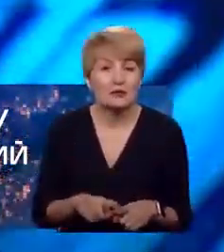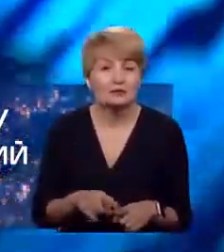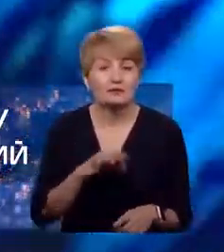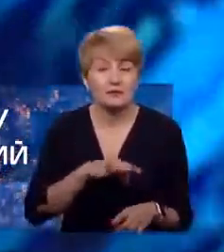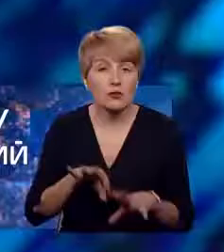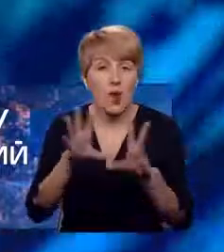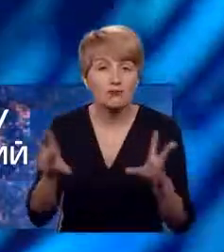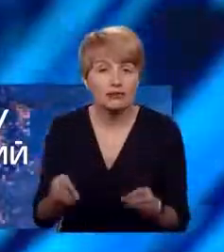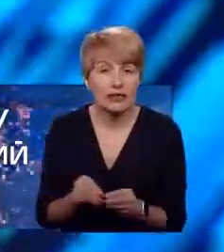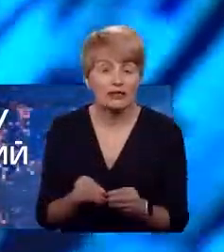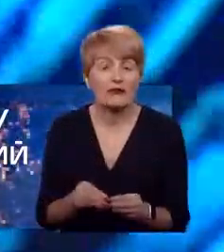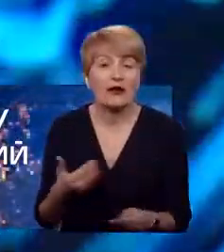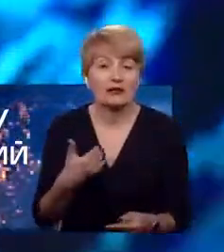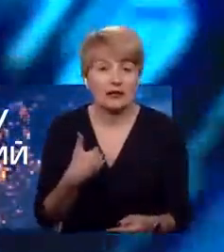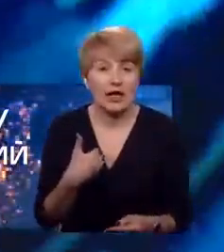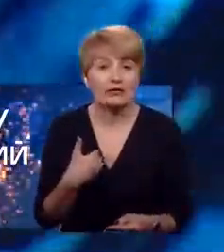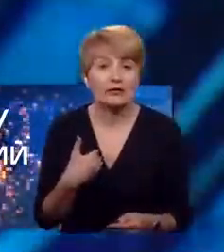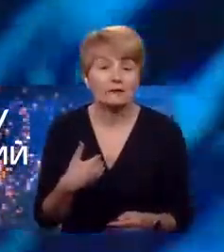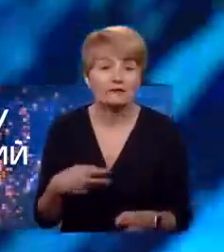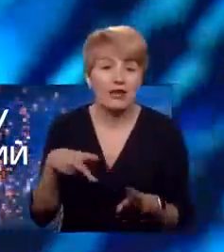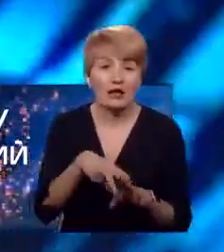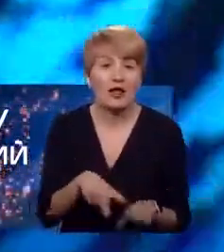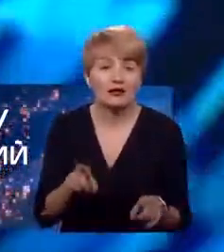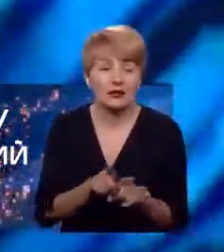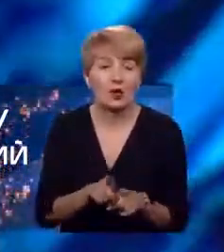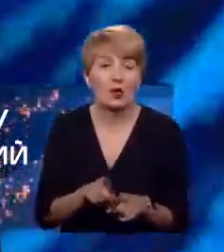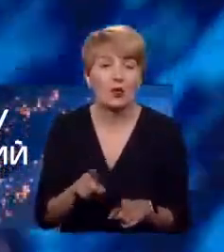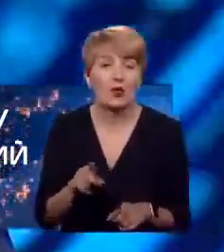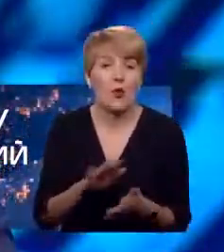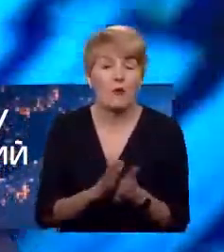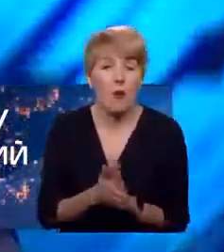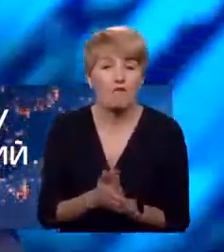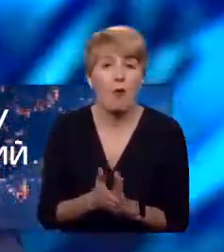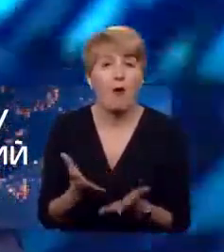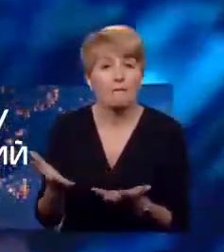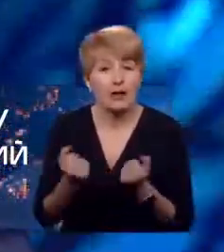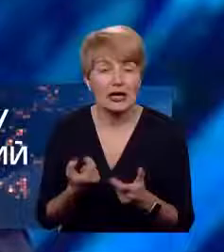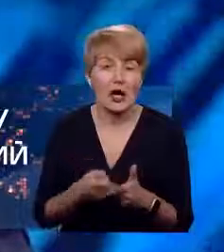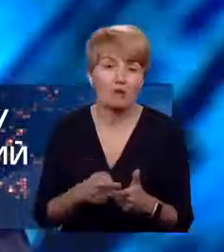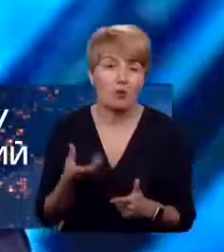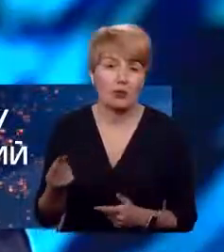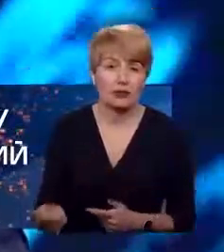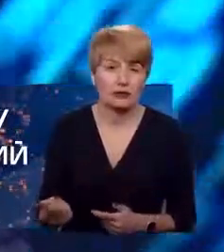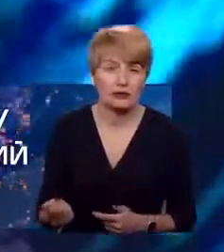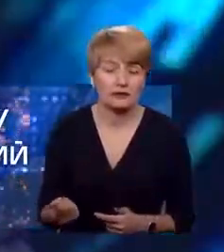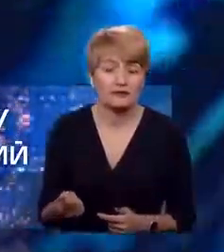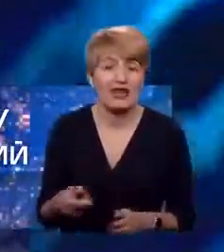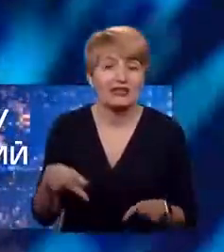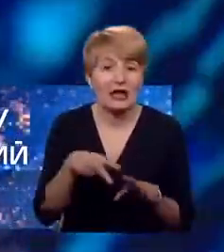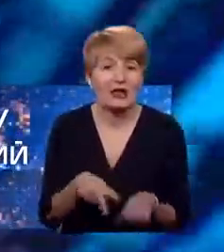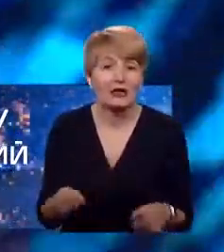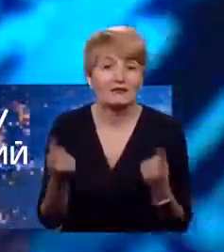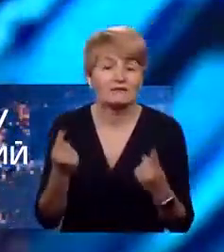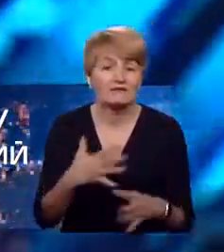нас наклали таку умову, як take-or-pay або бери і плати. Причому наклали її в самому жорсткому